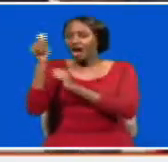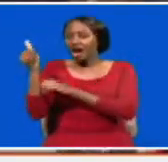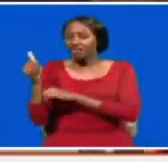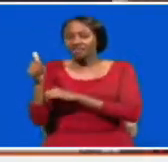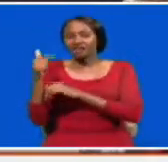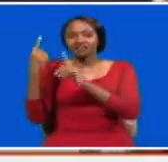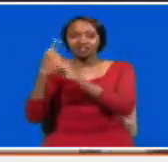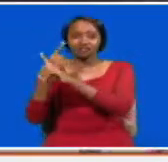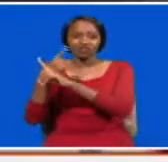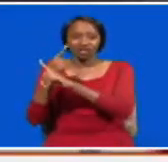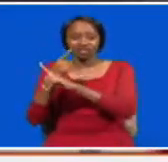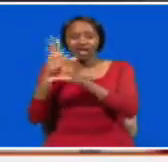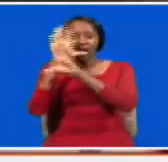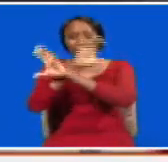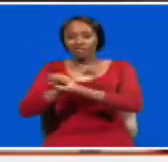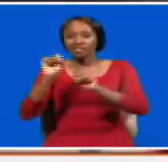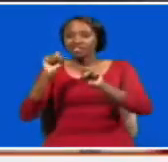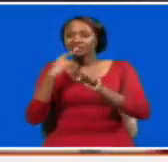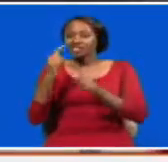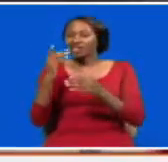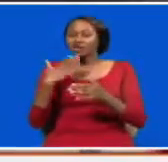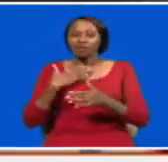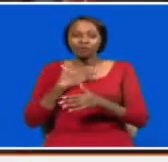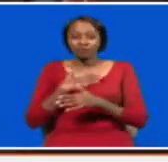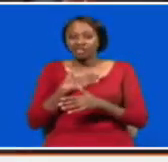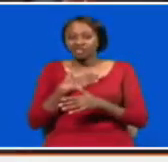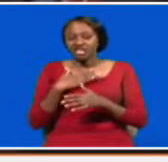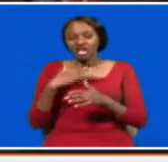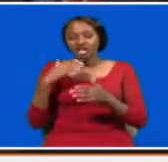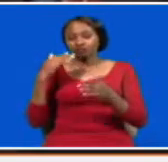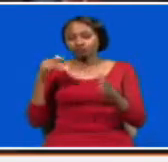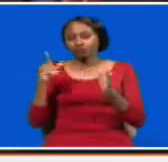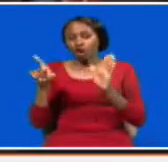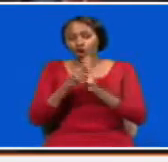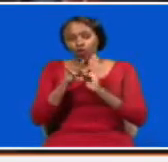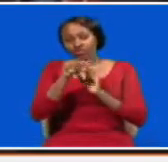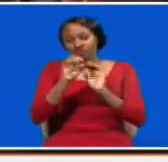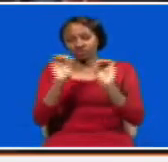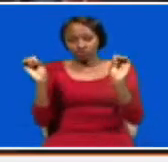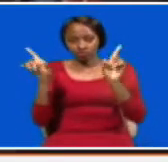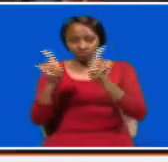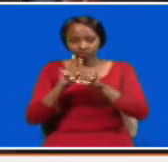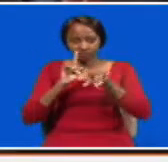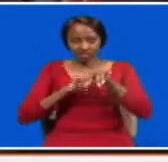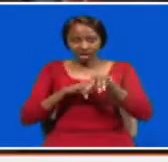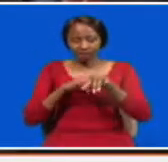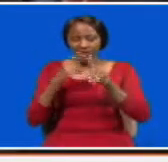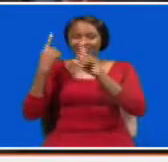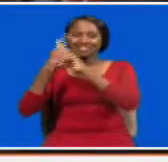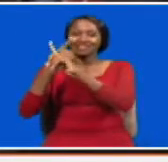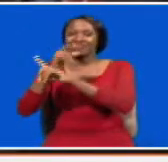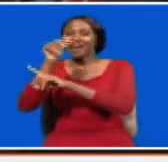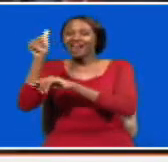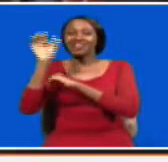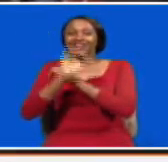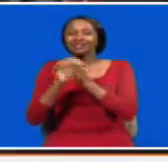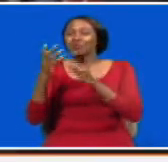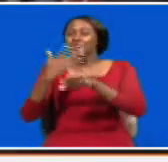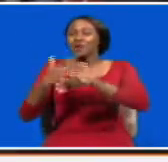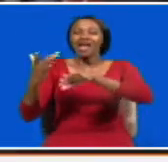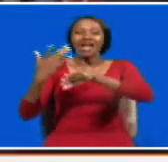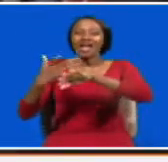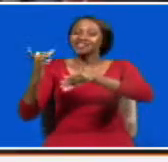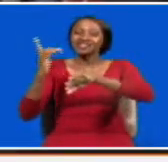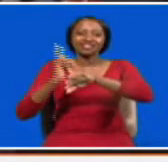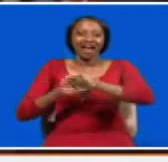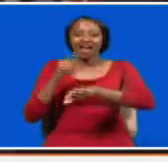kigeni wanaomshinikiza kufutilia mbali kufanya sheria. The Western countries should stop wasting the time of humanity